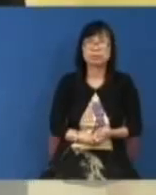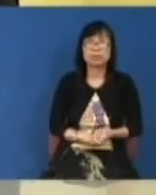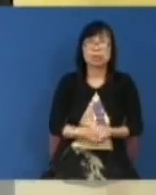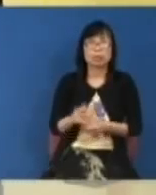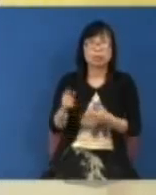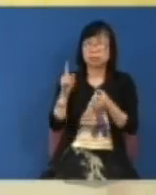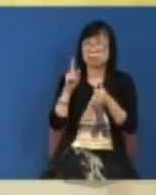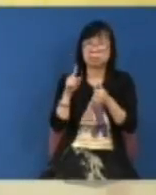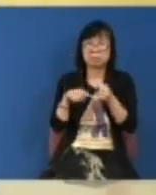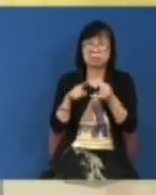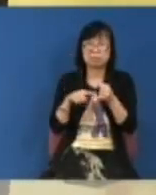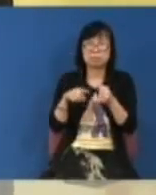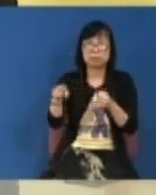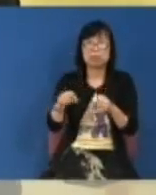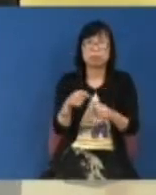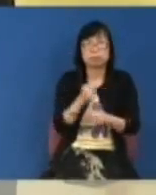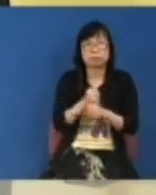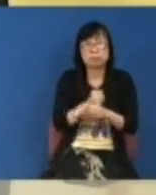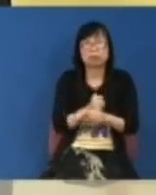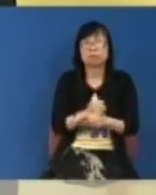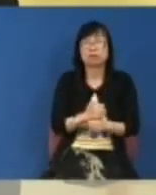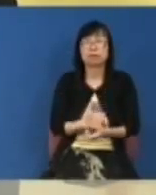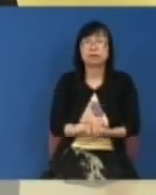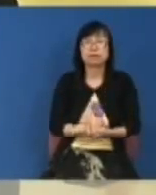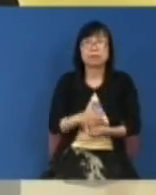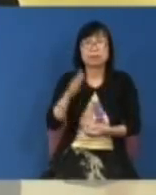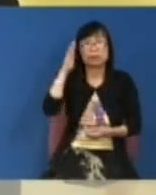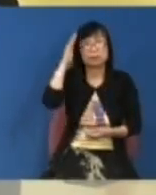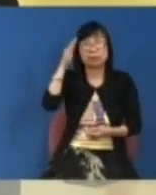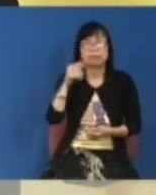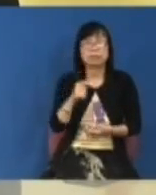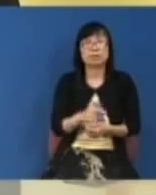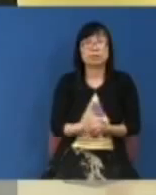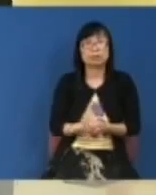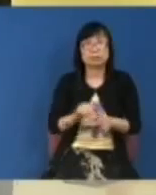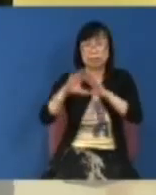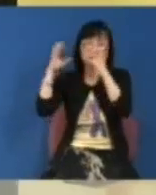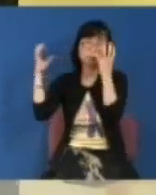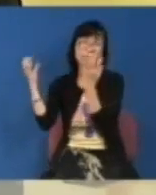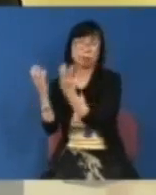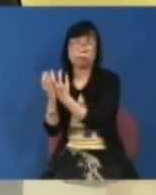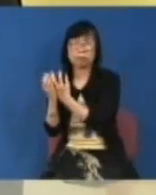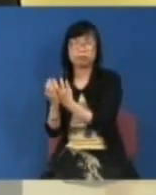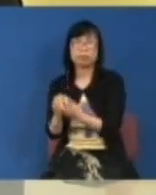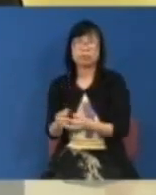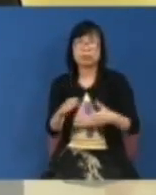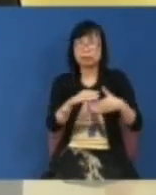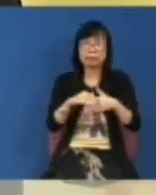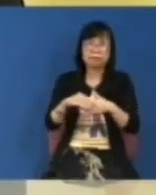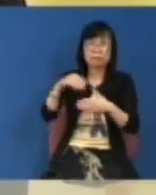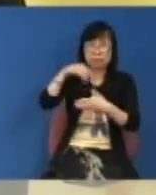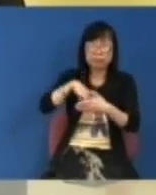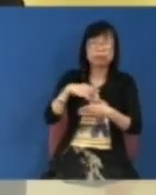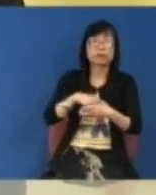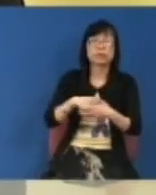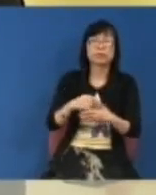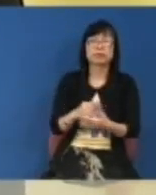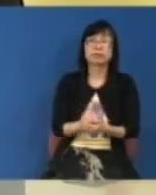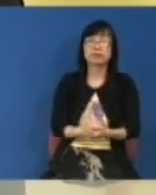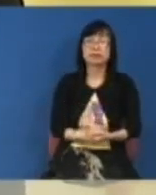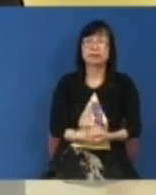都會即係佢要做一個理清佢自己成個黨嘅綱領啊、理論嘅問題啊嘛，係咪啊？咁其